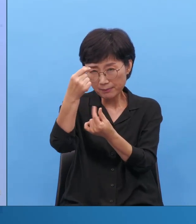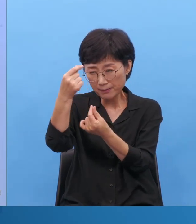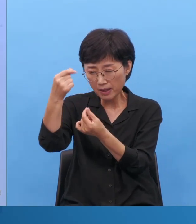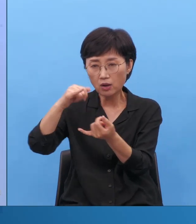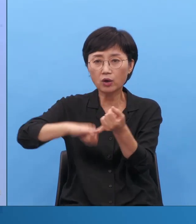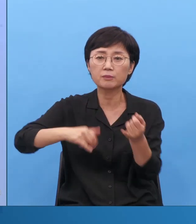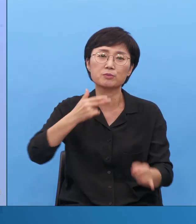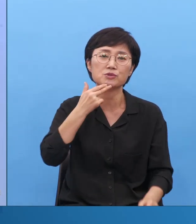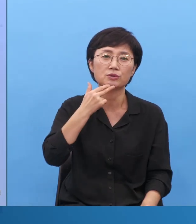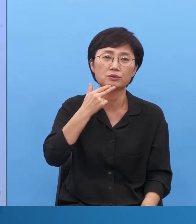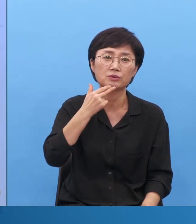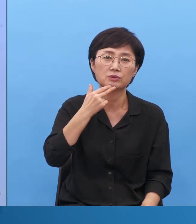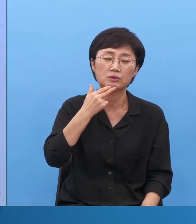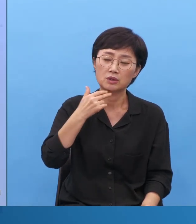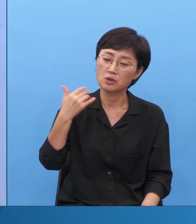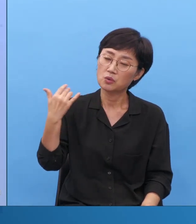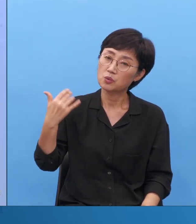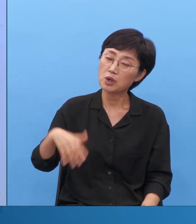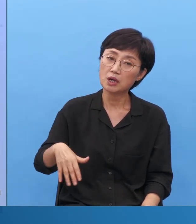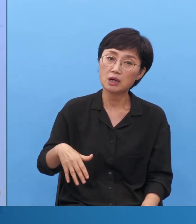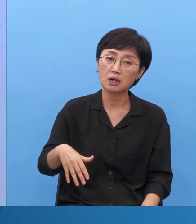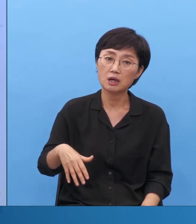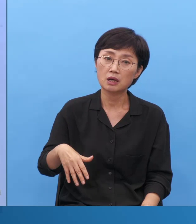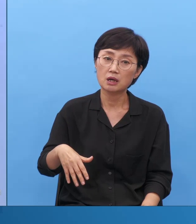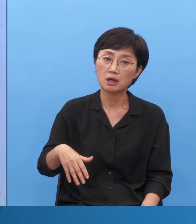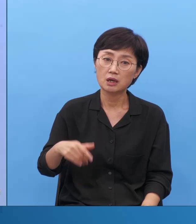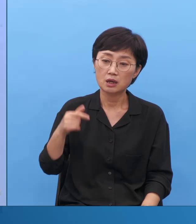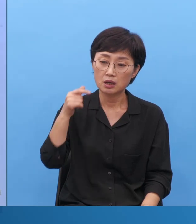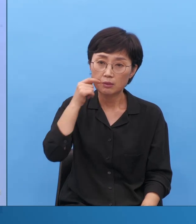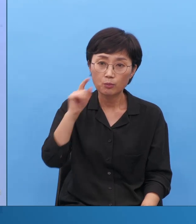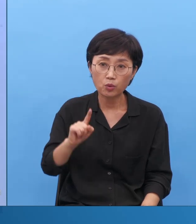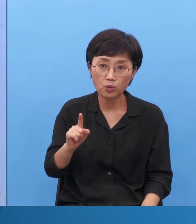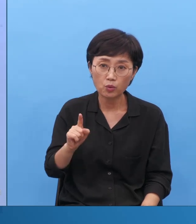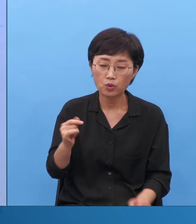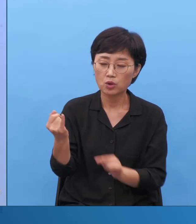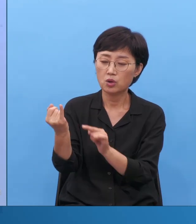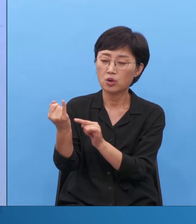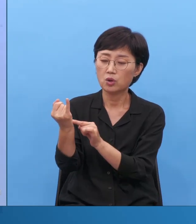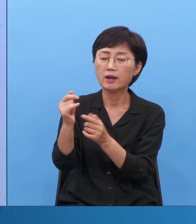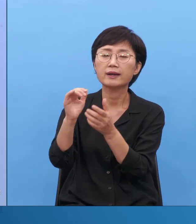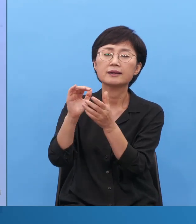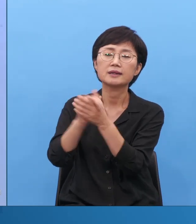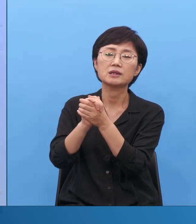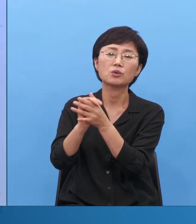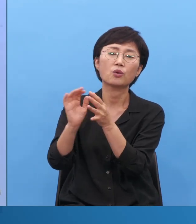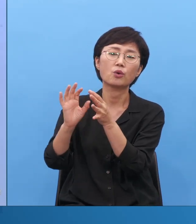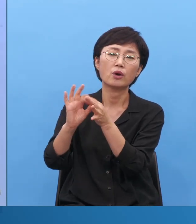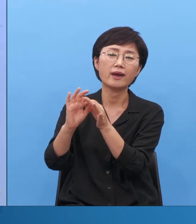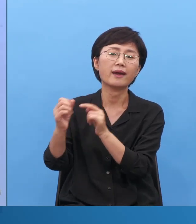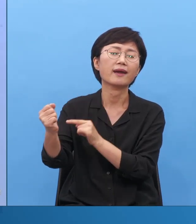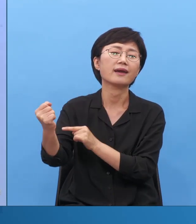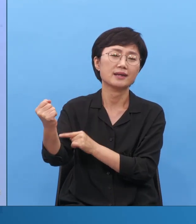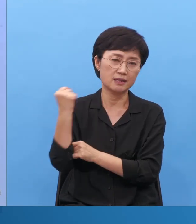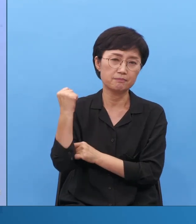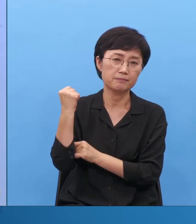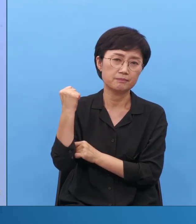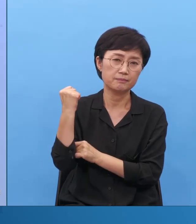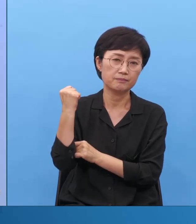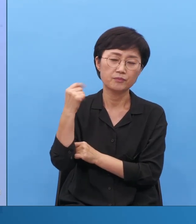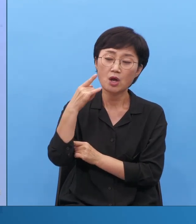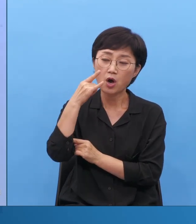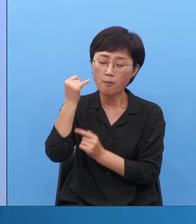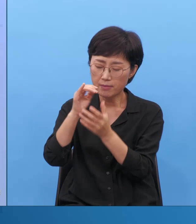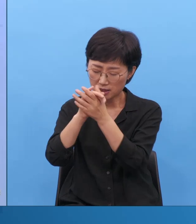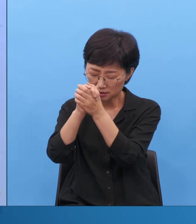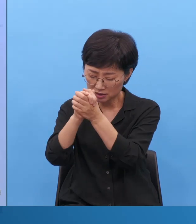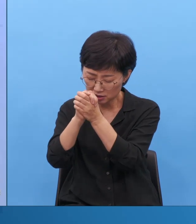그러시야. 기도의 힘은요. 저는 어릴 때 있었던 모든 것이 축복의 발판으로 바뀌었어요. The